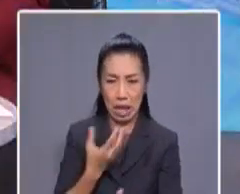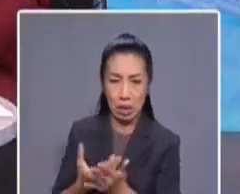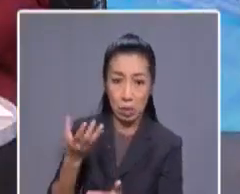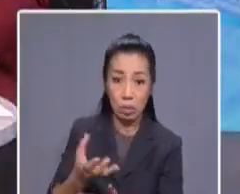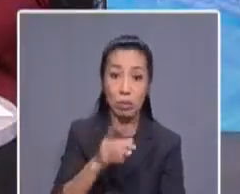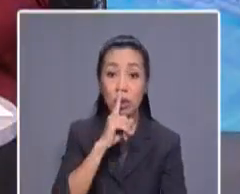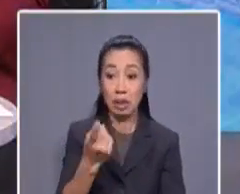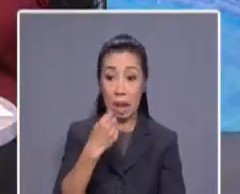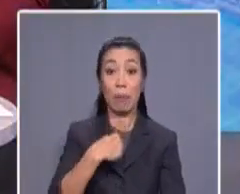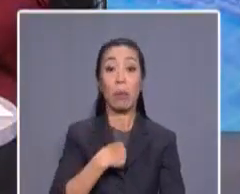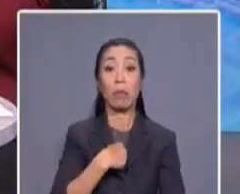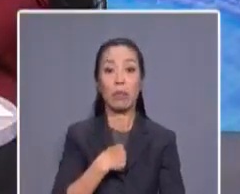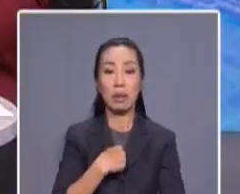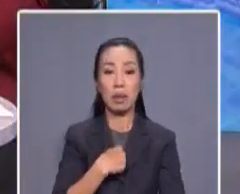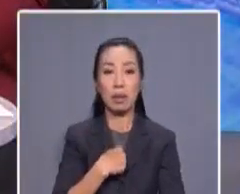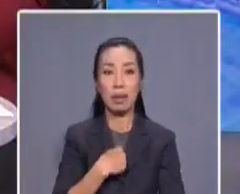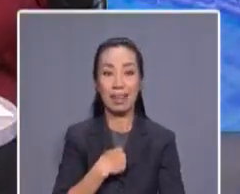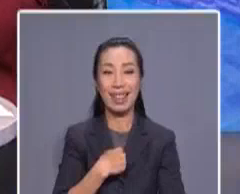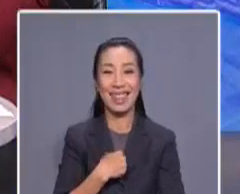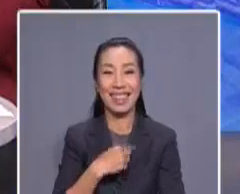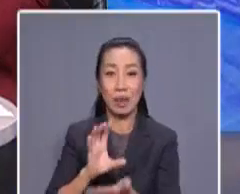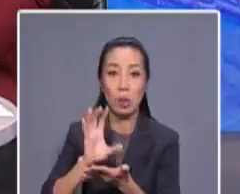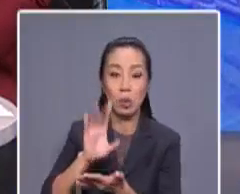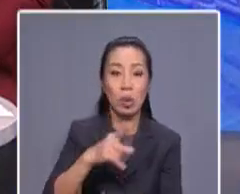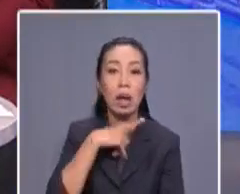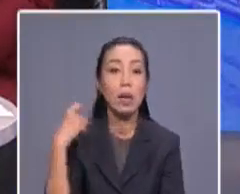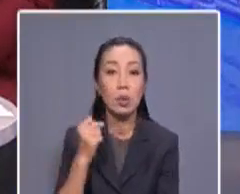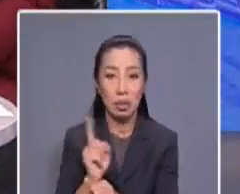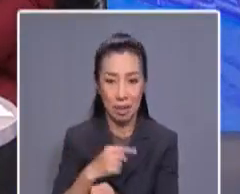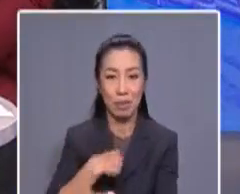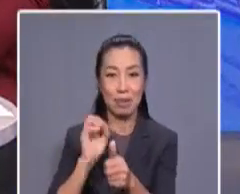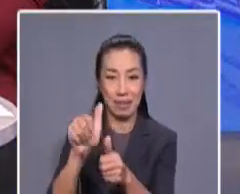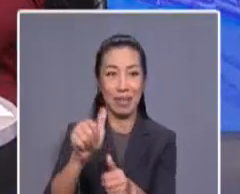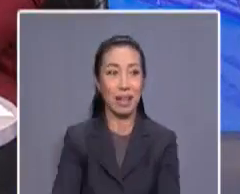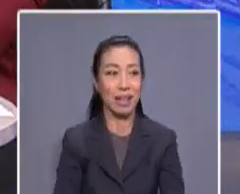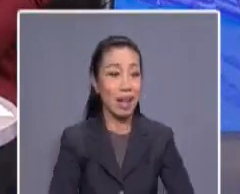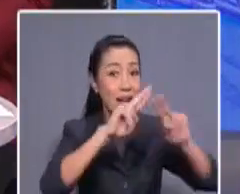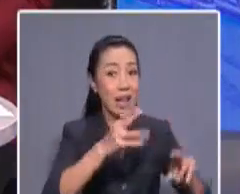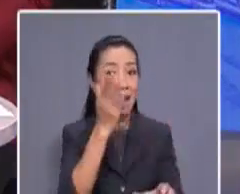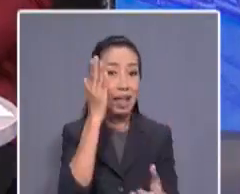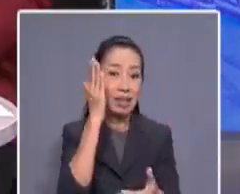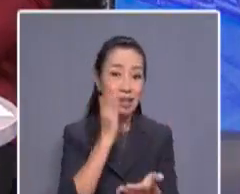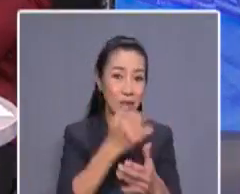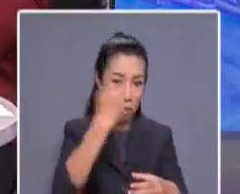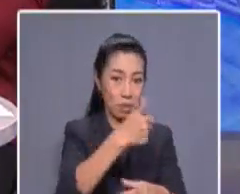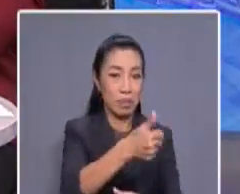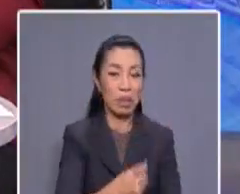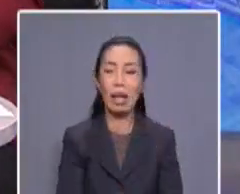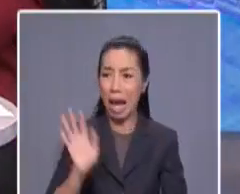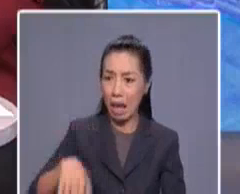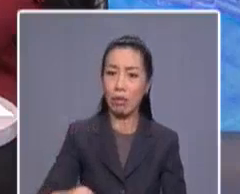ถามผมก็วงเล็บนะครับให้เจ๊งอ่ะทำยังไง ให้เจ๊งเปิดร้านส้มตำสิ เราก็ควรจะรู้นะคนไ